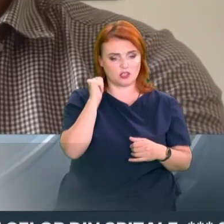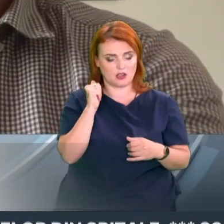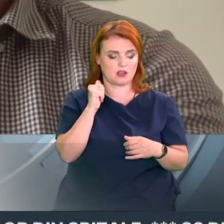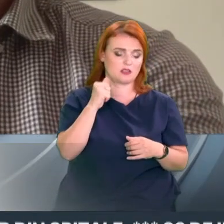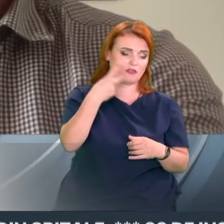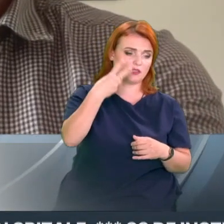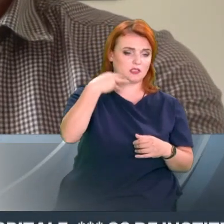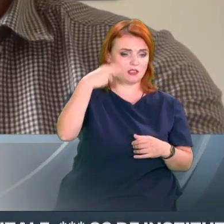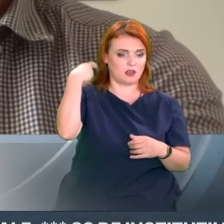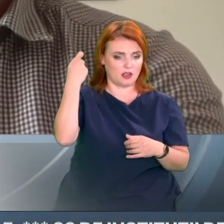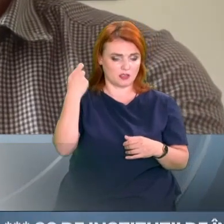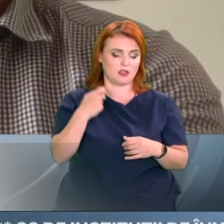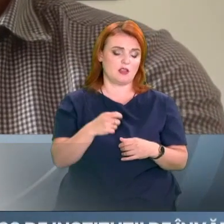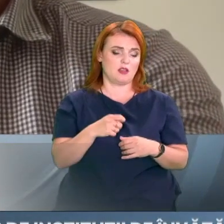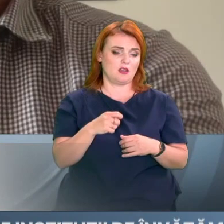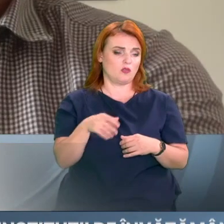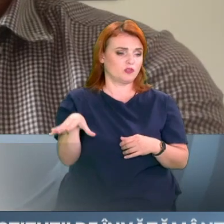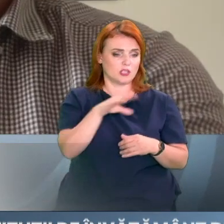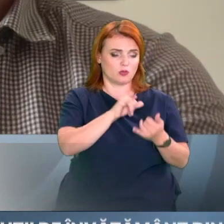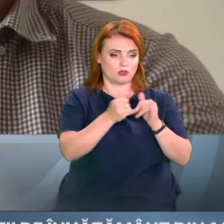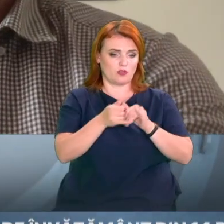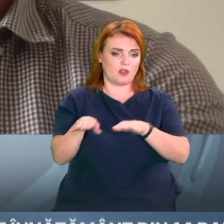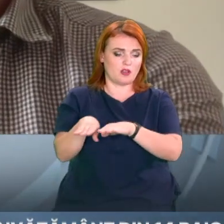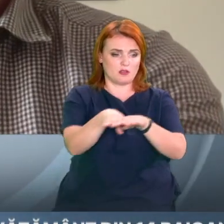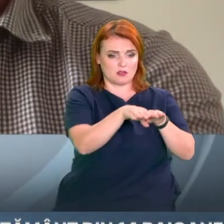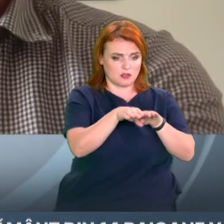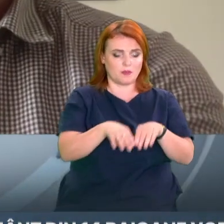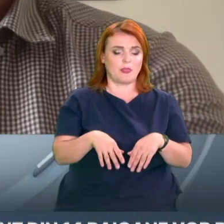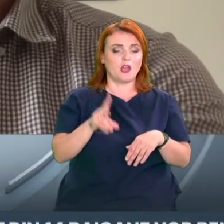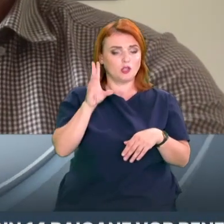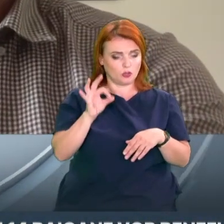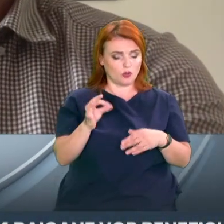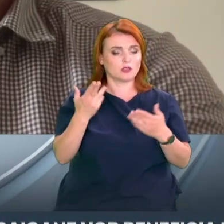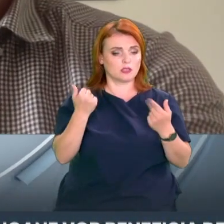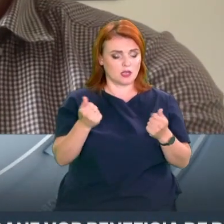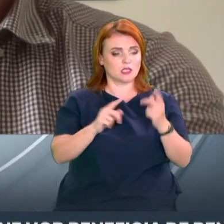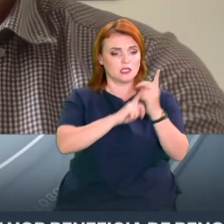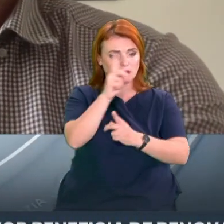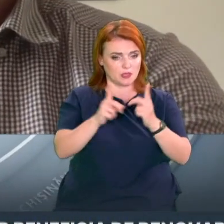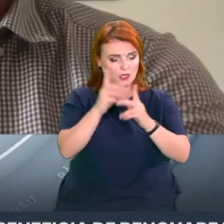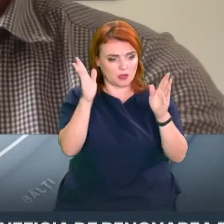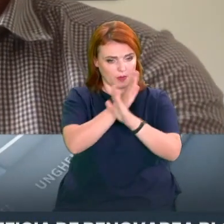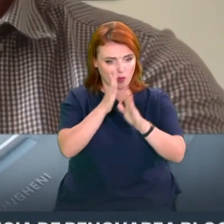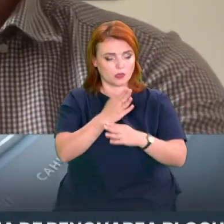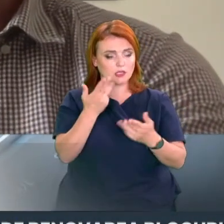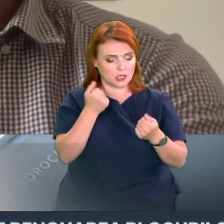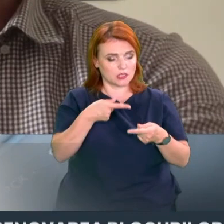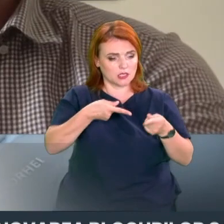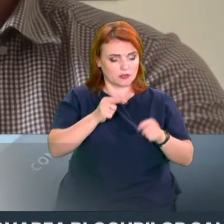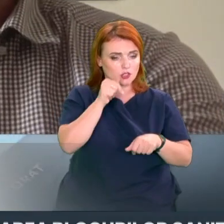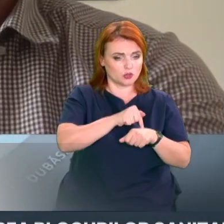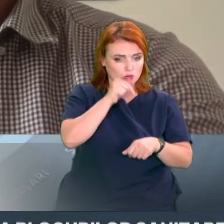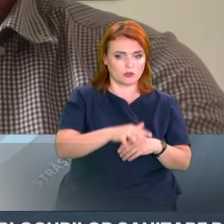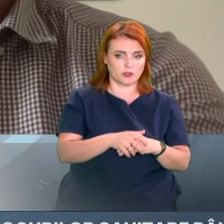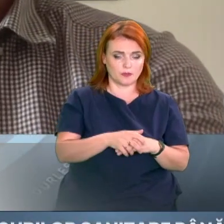an, în cadrul schimbărilor climatice care se produc în Moldova, secetelor care se repetă din an în an, noi deja aproape